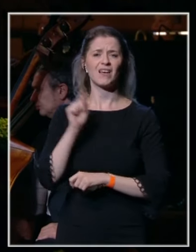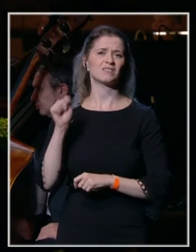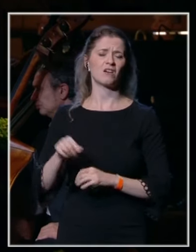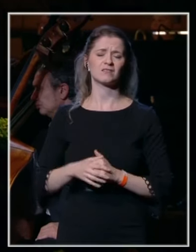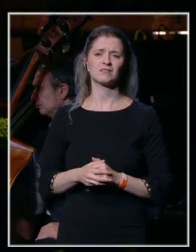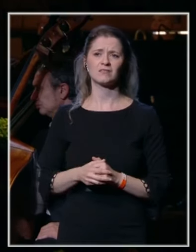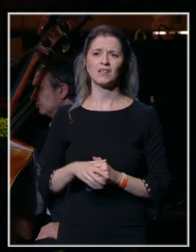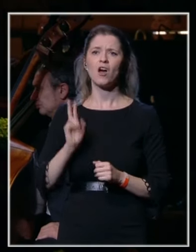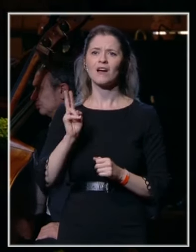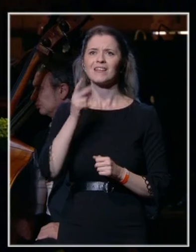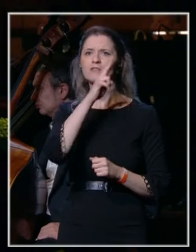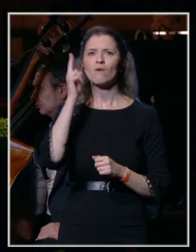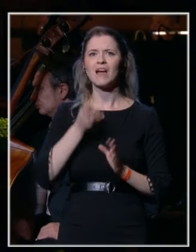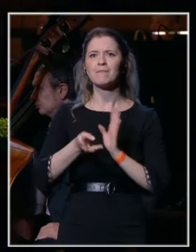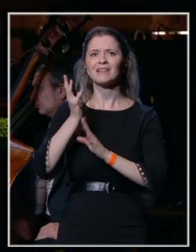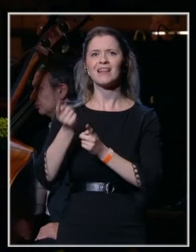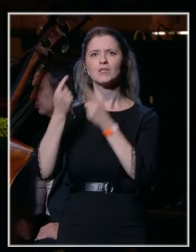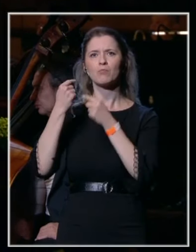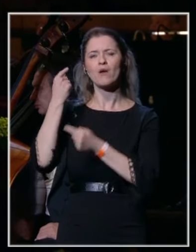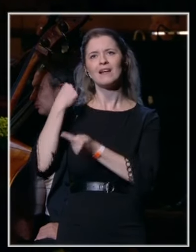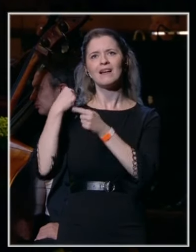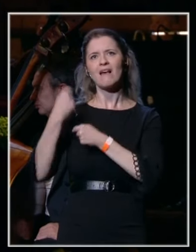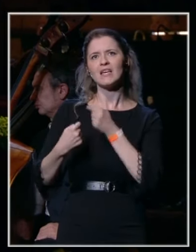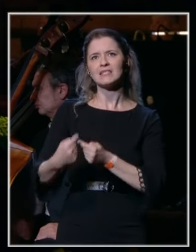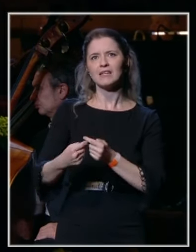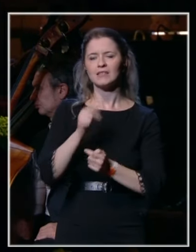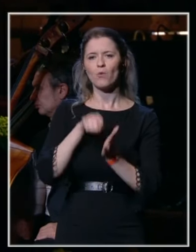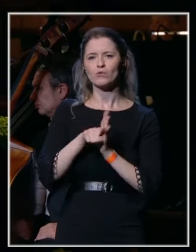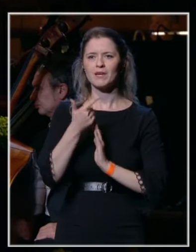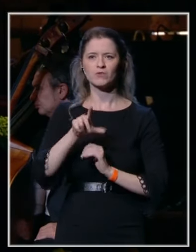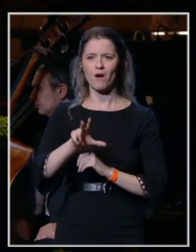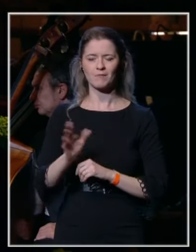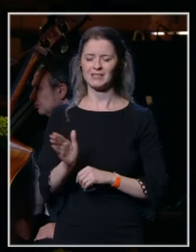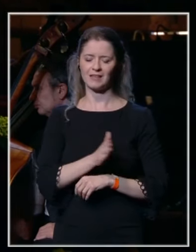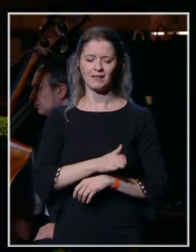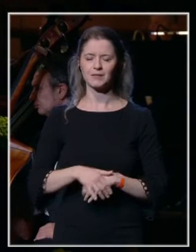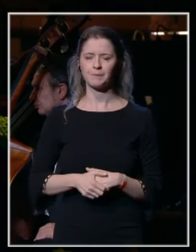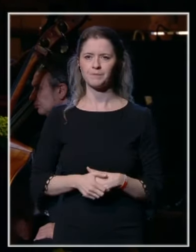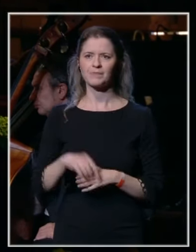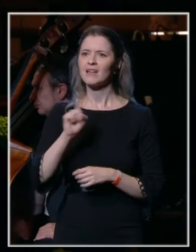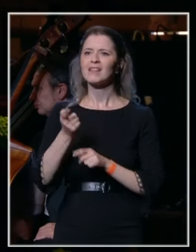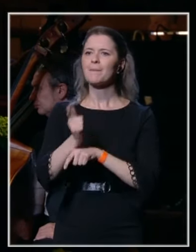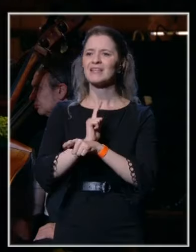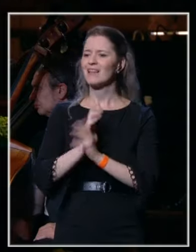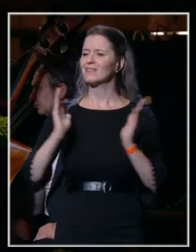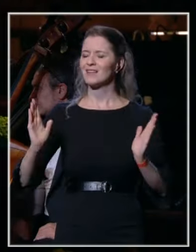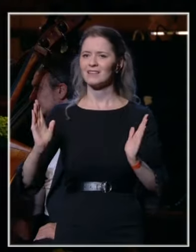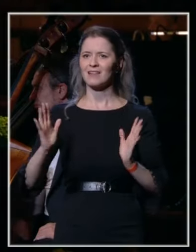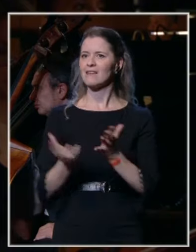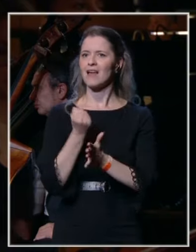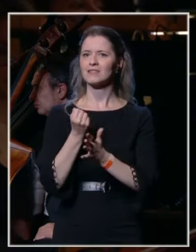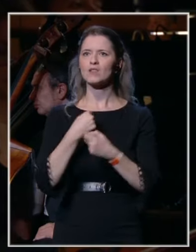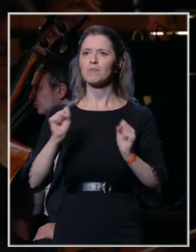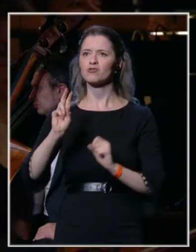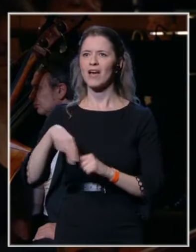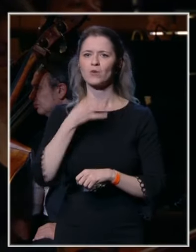november 4-éből vezeti le október 23-át. Nem két hétre kivívott szabadságról van itt szó,